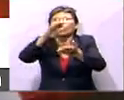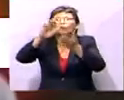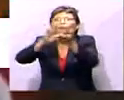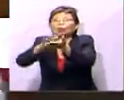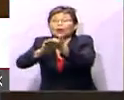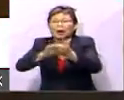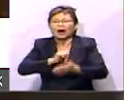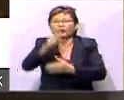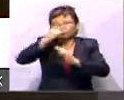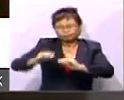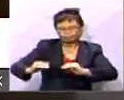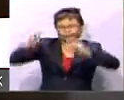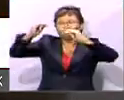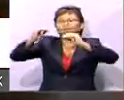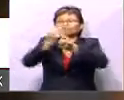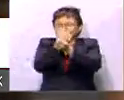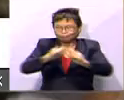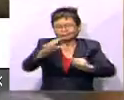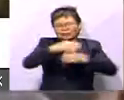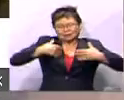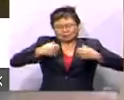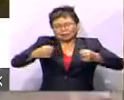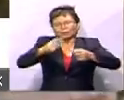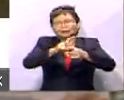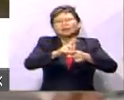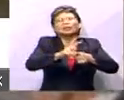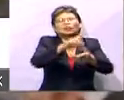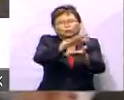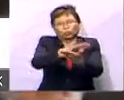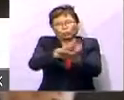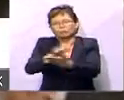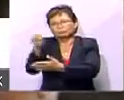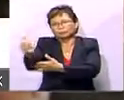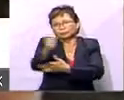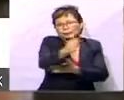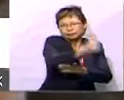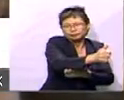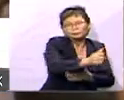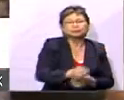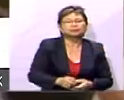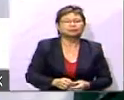itu meningkatkan tahap keselamatan dan kesihatan di premis masing-masing.